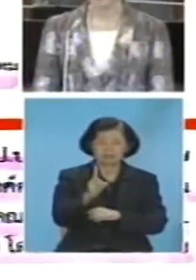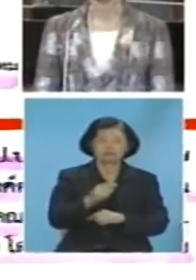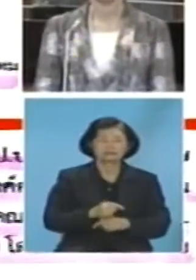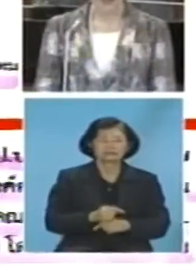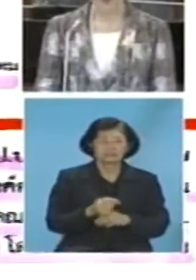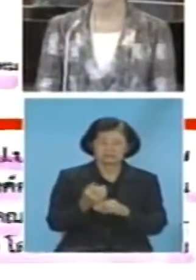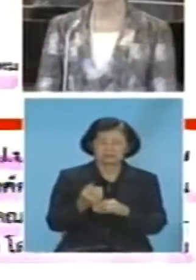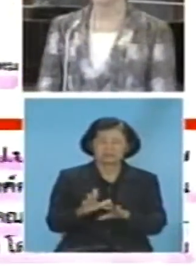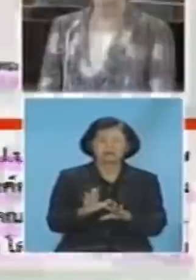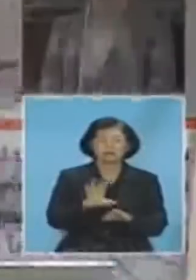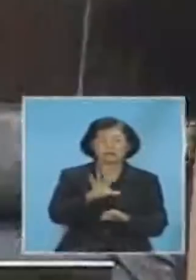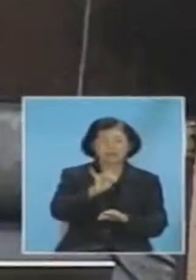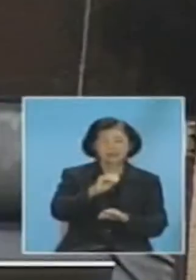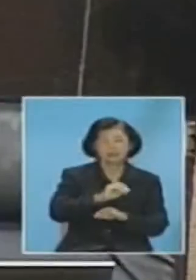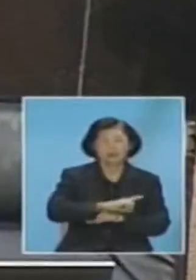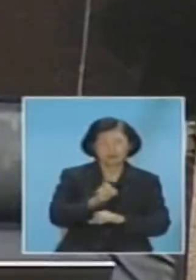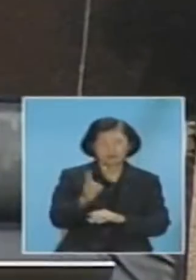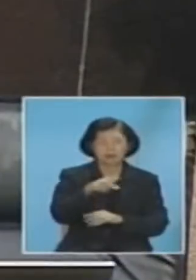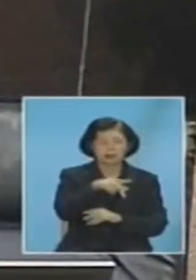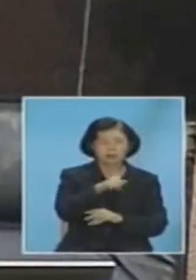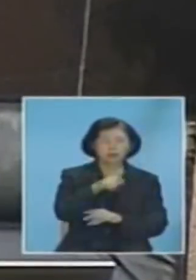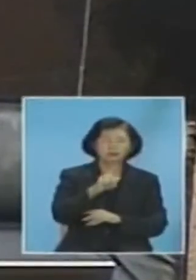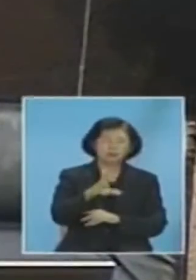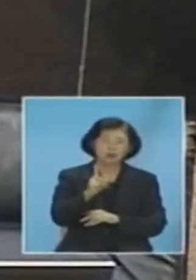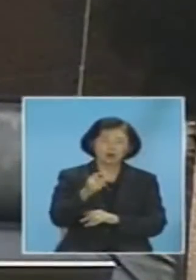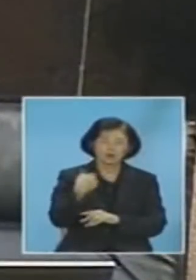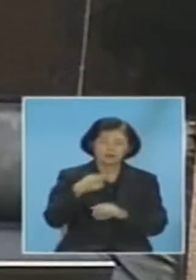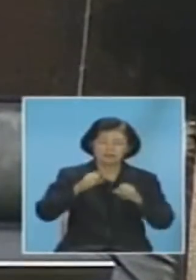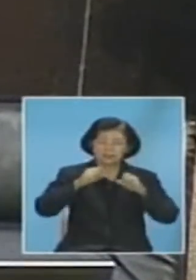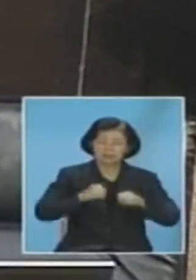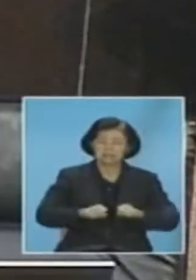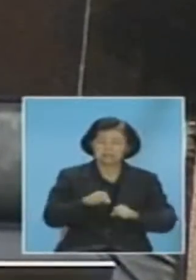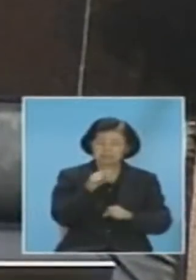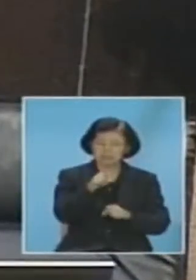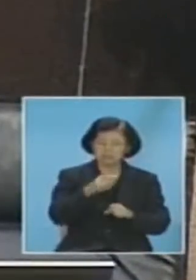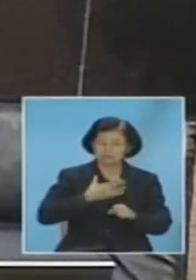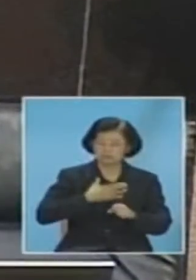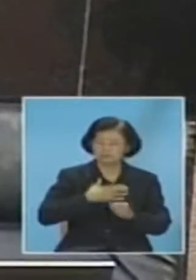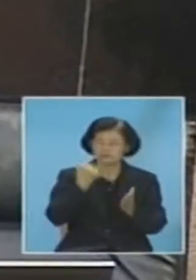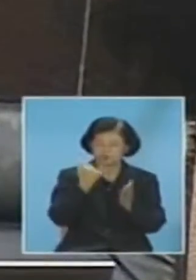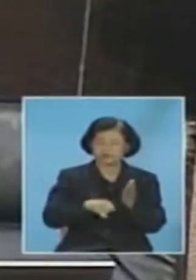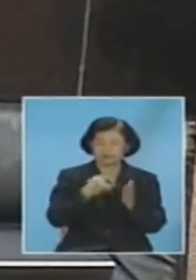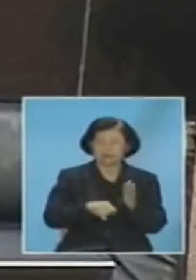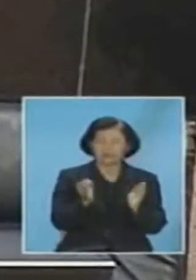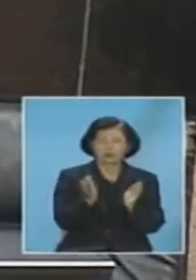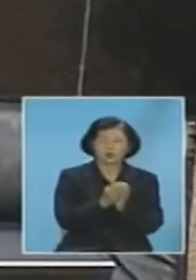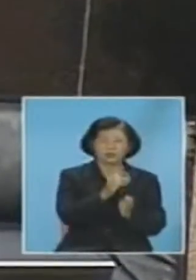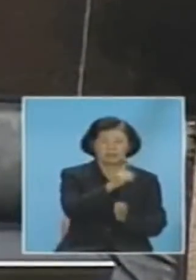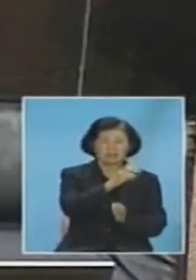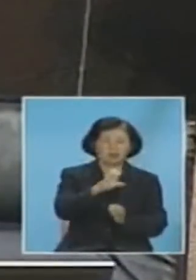และหลังจากนั้นอีก80วันปปช.ก็มีมติชี้มูลความผิดของดิฉันรวม101